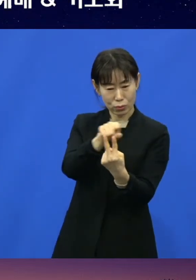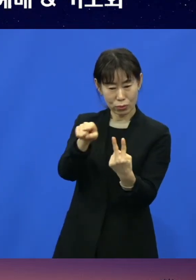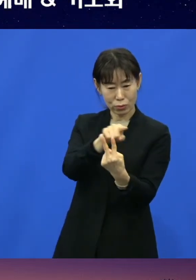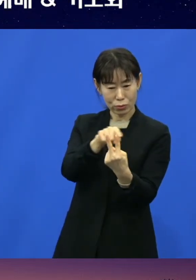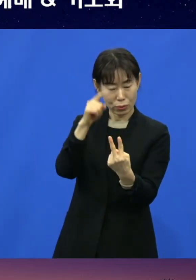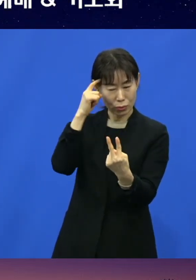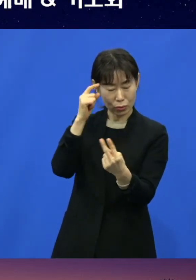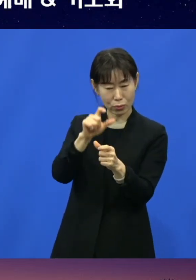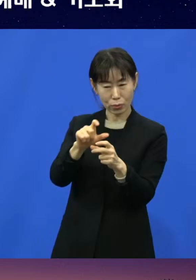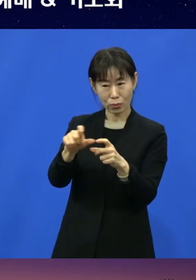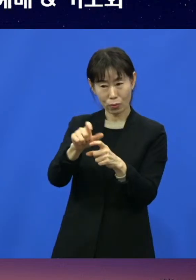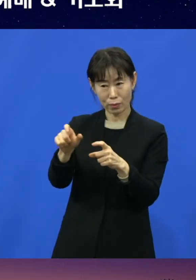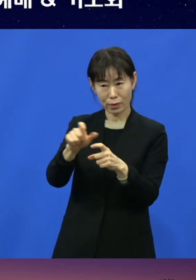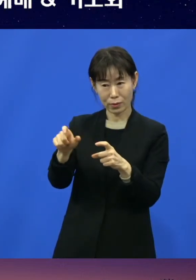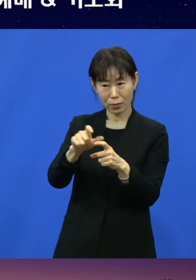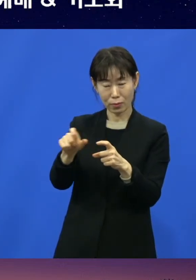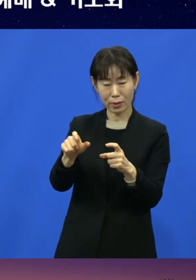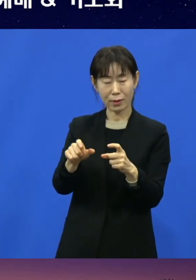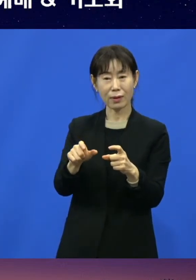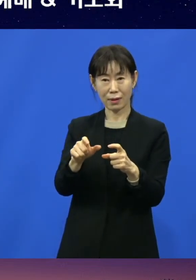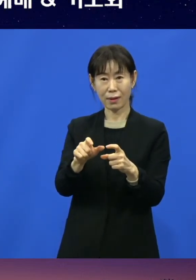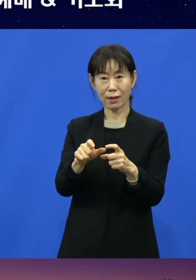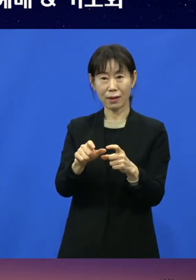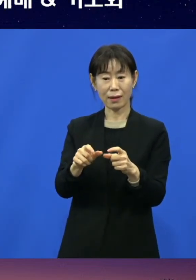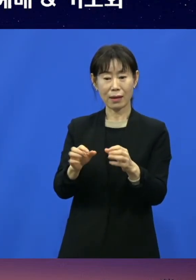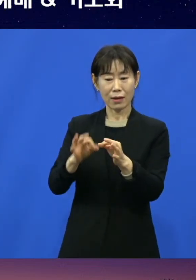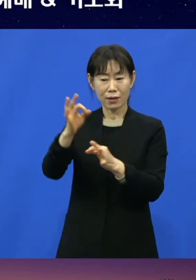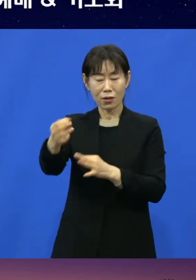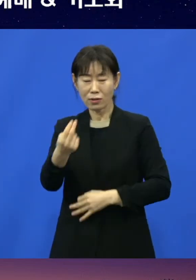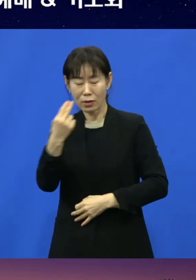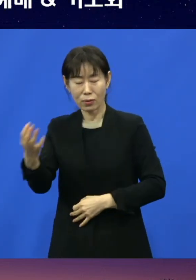없고 동시에 영생도 얻고 싶은 거예요.